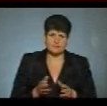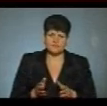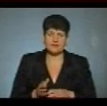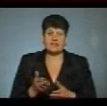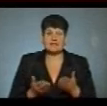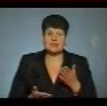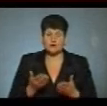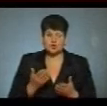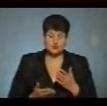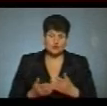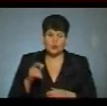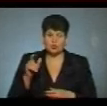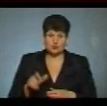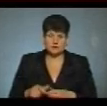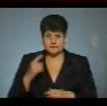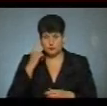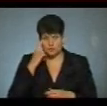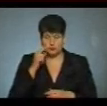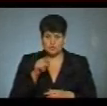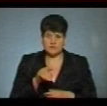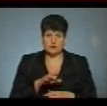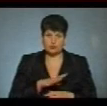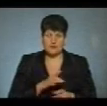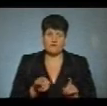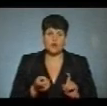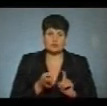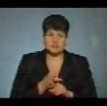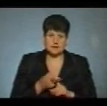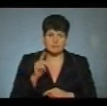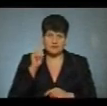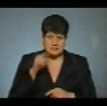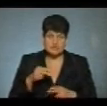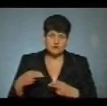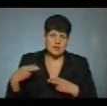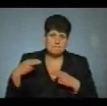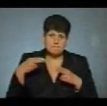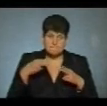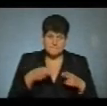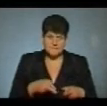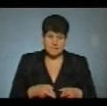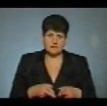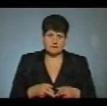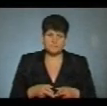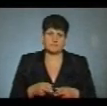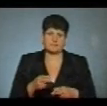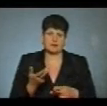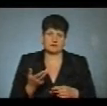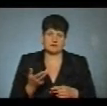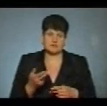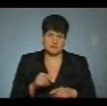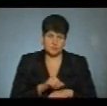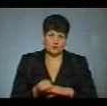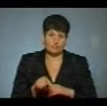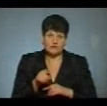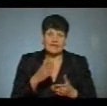Ну, якщо людина підозріває, що вона була в контакті, чи людина знає, що вона приїхала з неблагополучної країни, то, звичайно, що вони вже